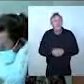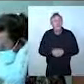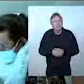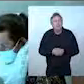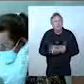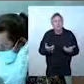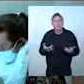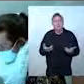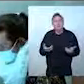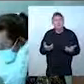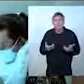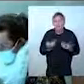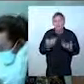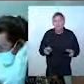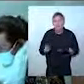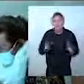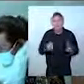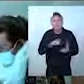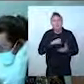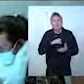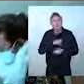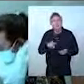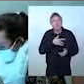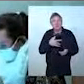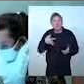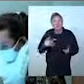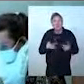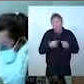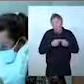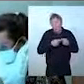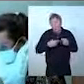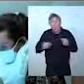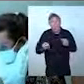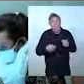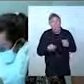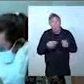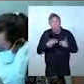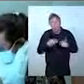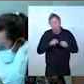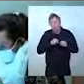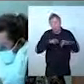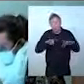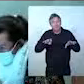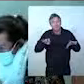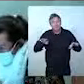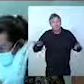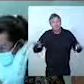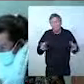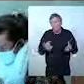bien avec la crise sanitaire qui, on le voit, risque de se réamplifier. Ça ne